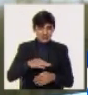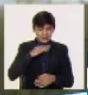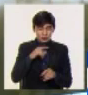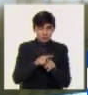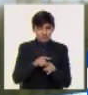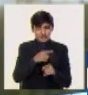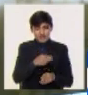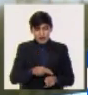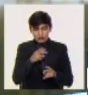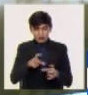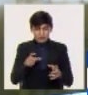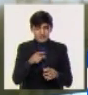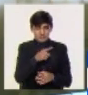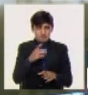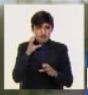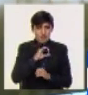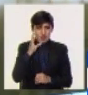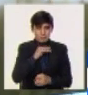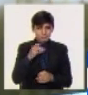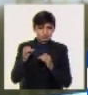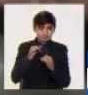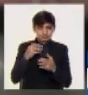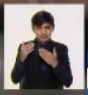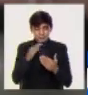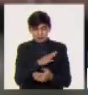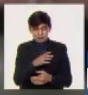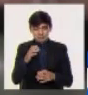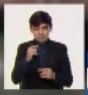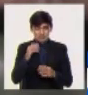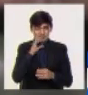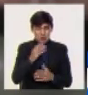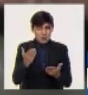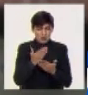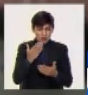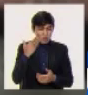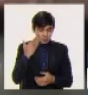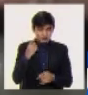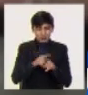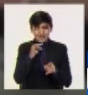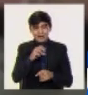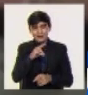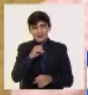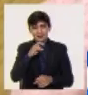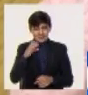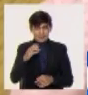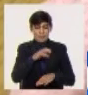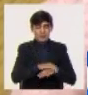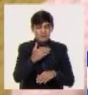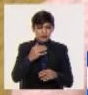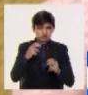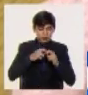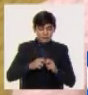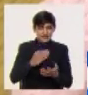для мошенников, чтобы произвести какую-то операцию по съему денежных средств. В банке еще разбираются со случаем Дениса и пока комментариев не дают.